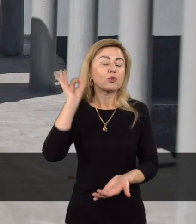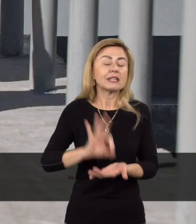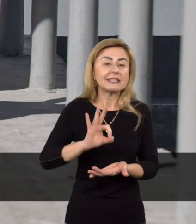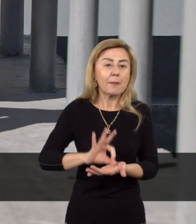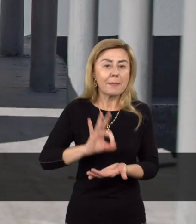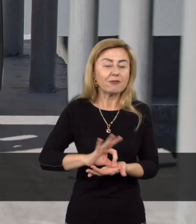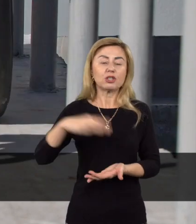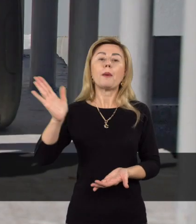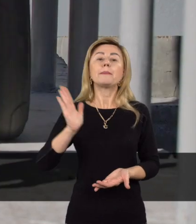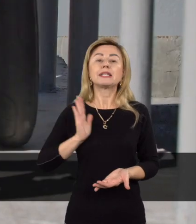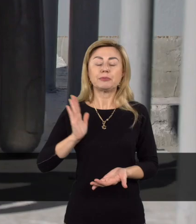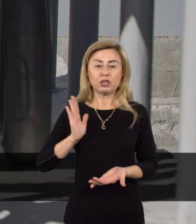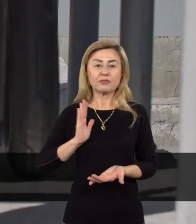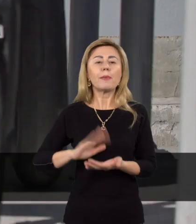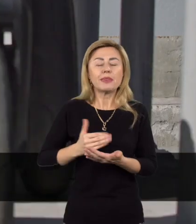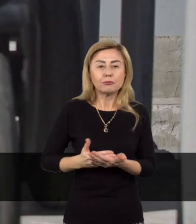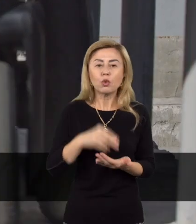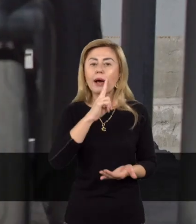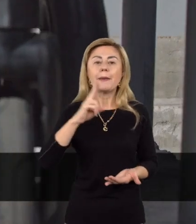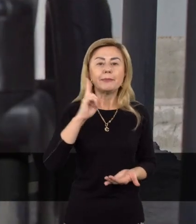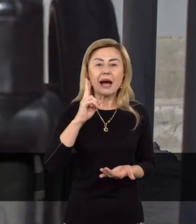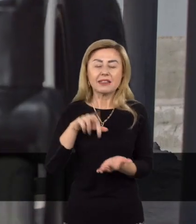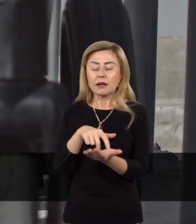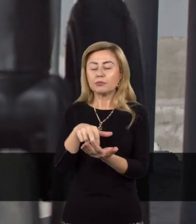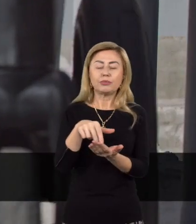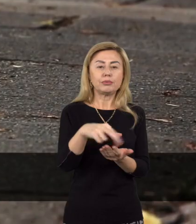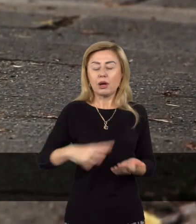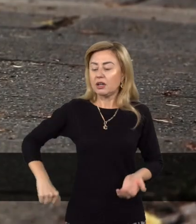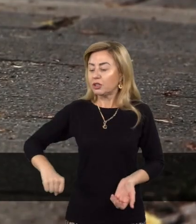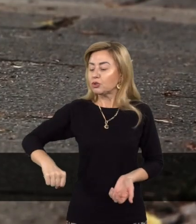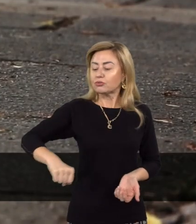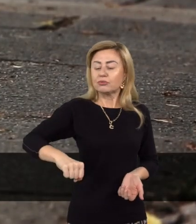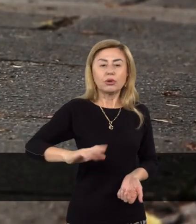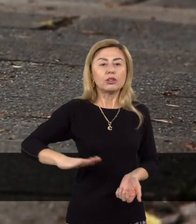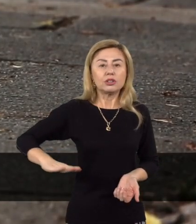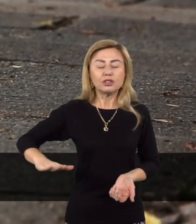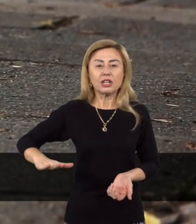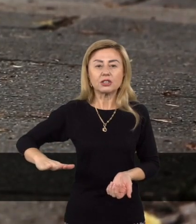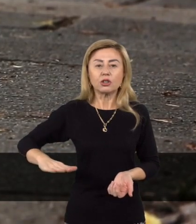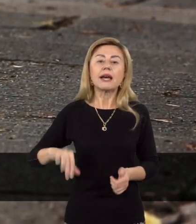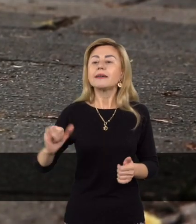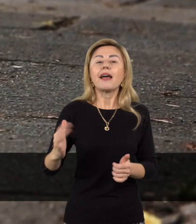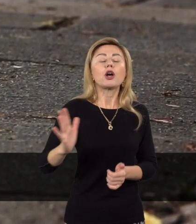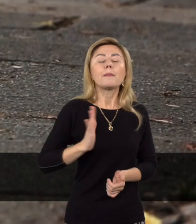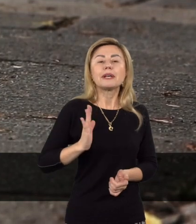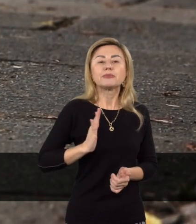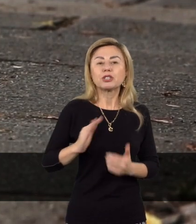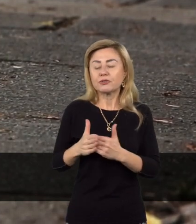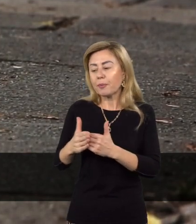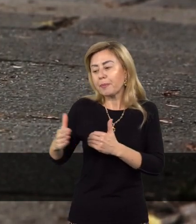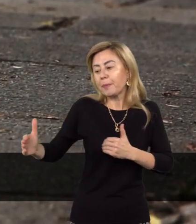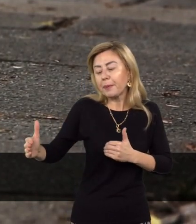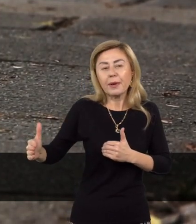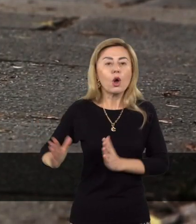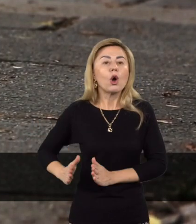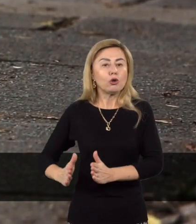zapewnić w prosty sposób bezpieczeństwo matce idącej z dzieckiem przy ulicy, idącej w mieście przy ulicy, i jak to